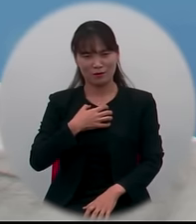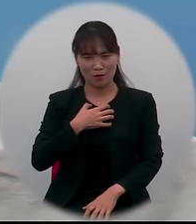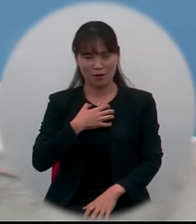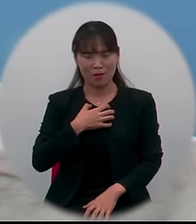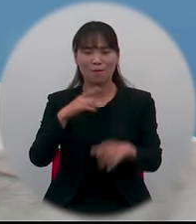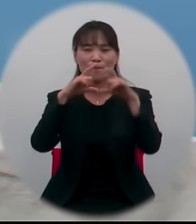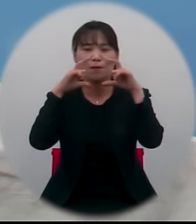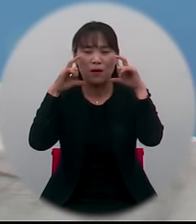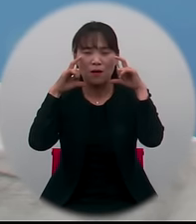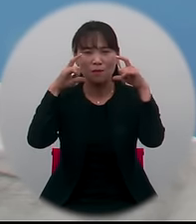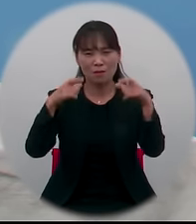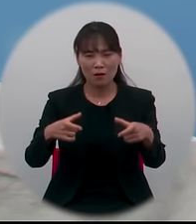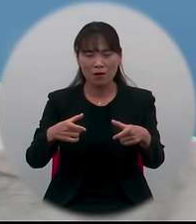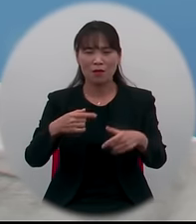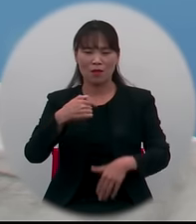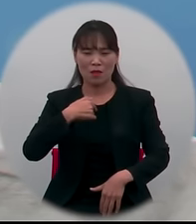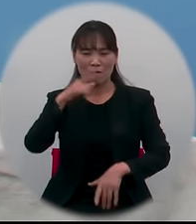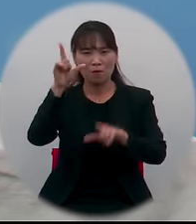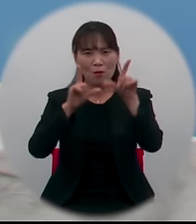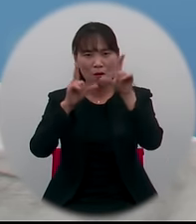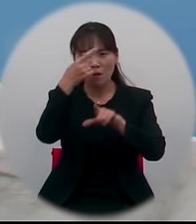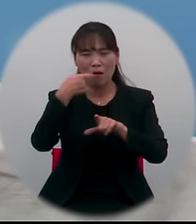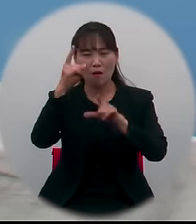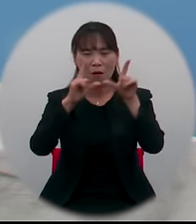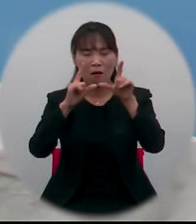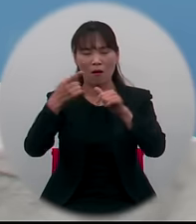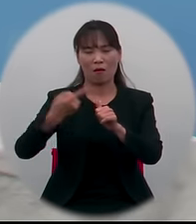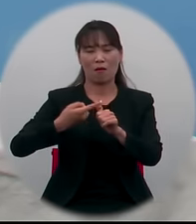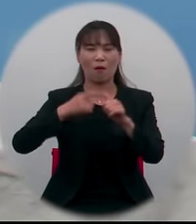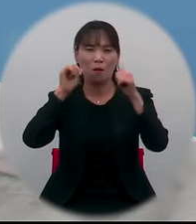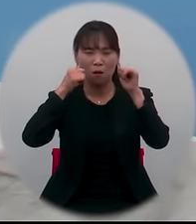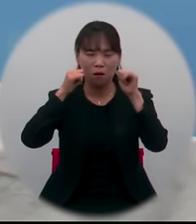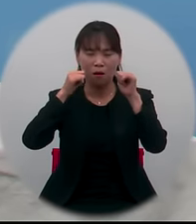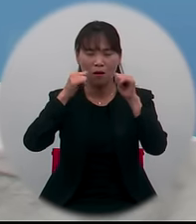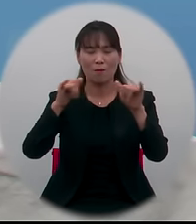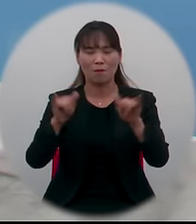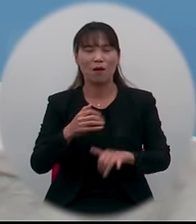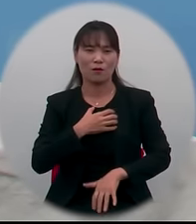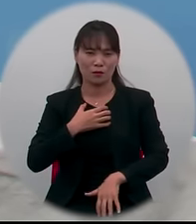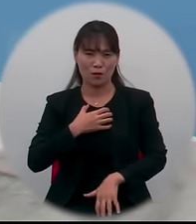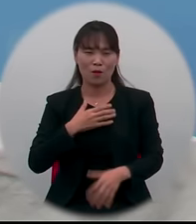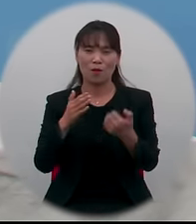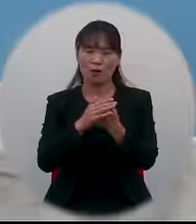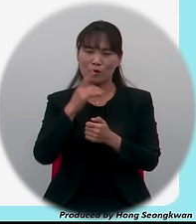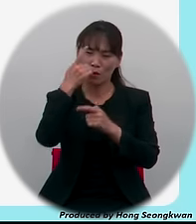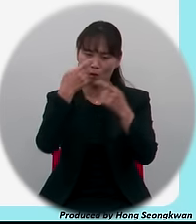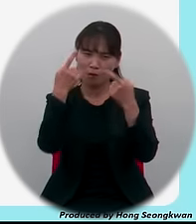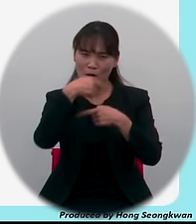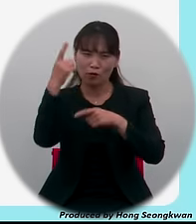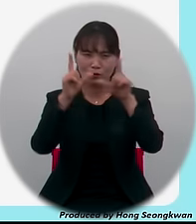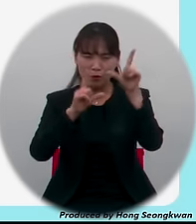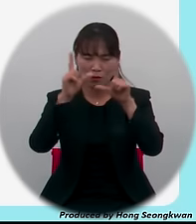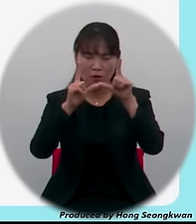슬퍼요 마스크를 벗은 자신의 표정을 보고 친구들이 놀릴까 봐 코로나 19 4년 동안 우리 자녀들은 표정